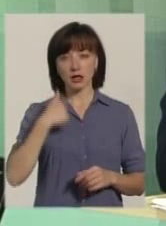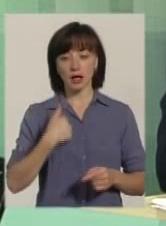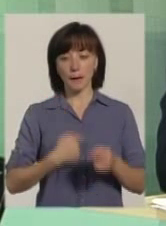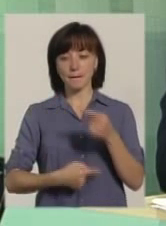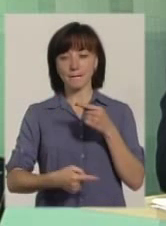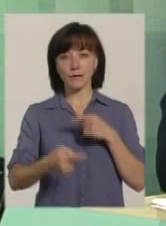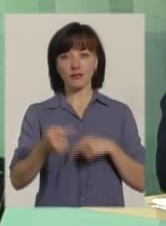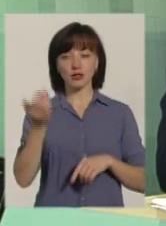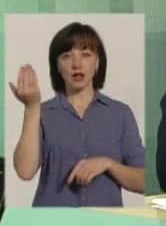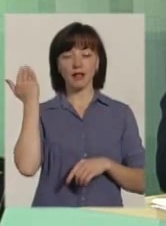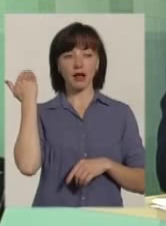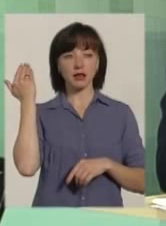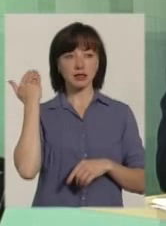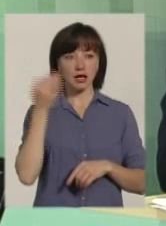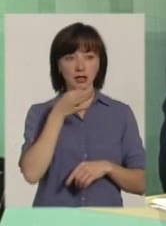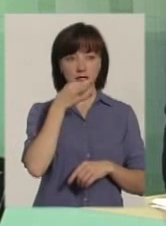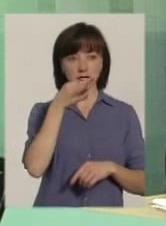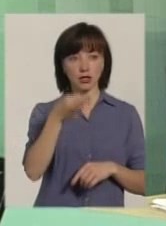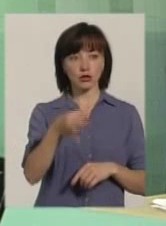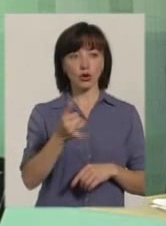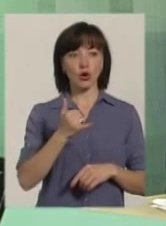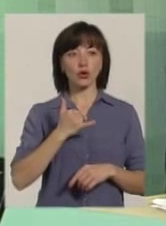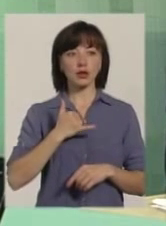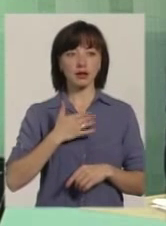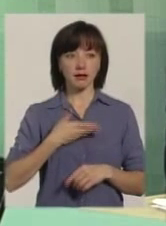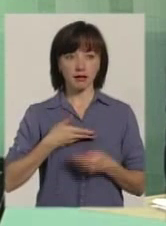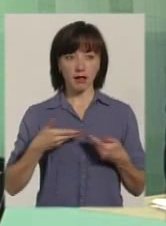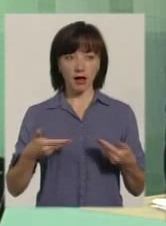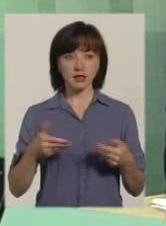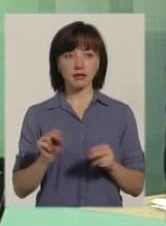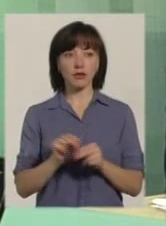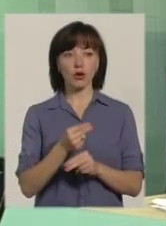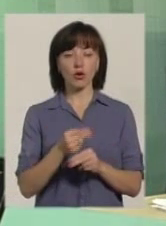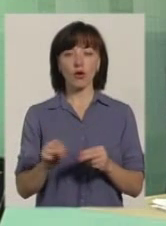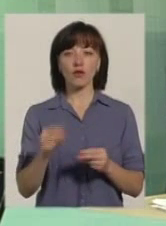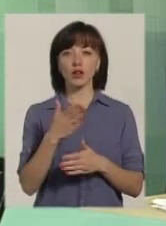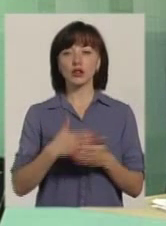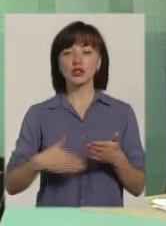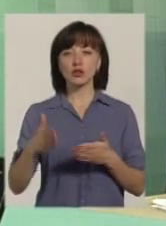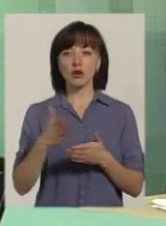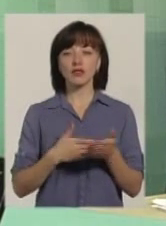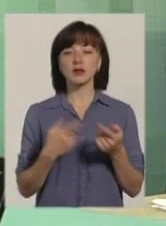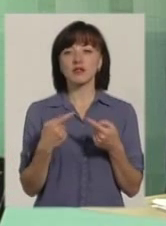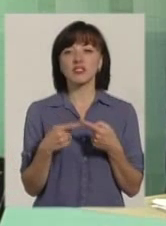назад, напевно, але скажу, нас виховували зовсім в іншому.